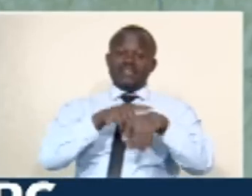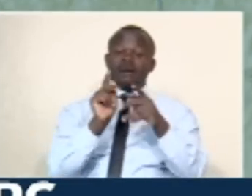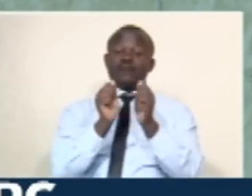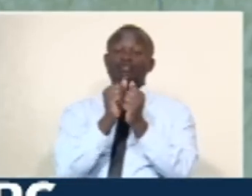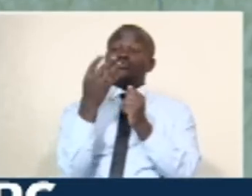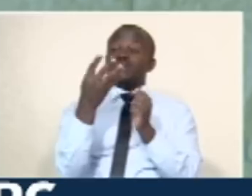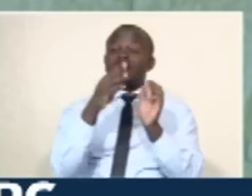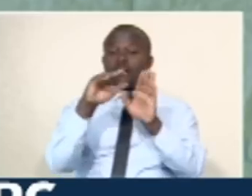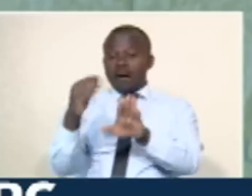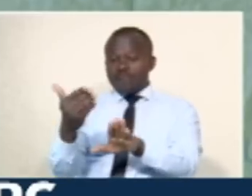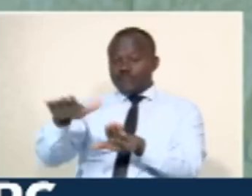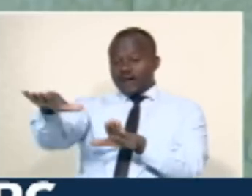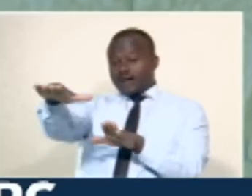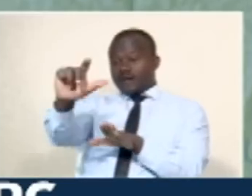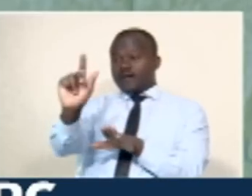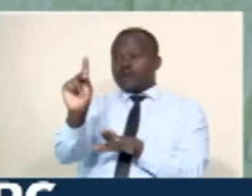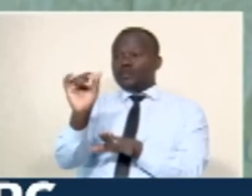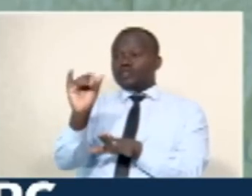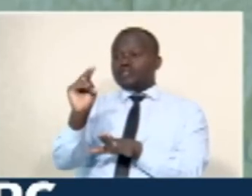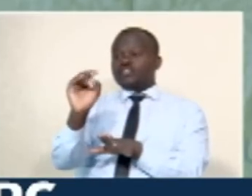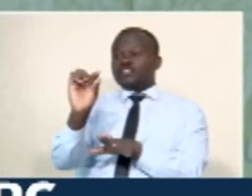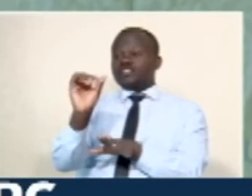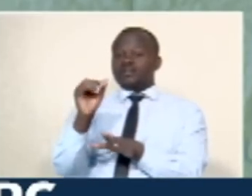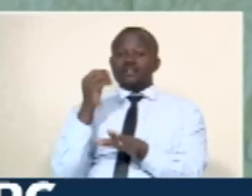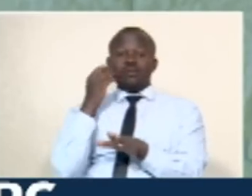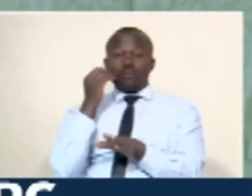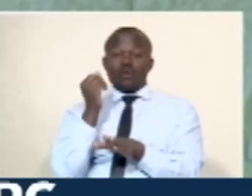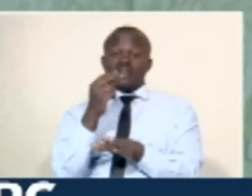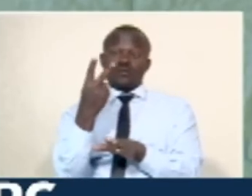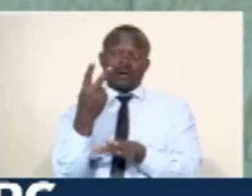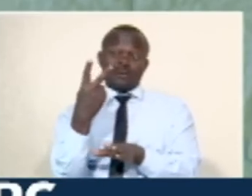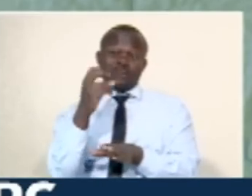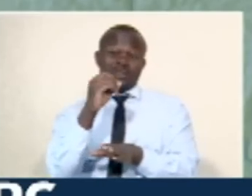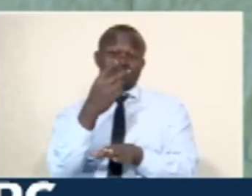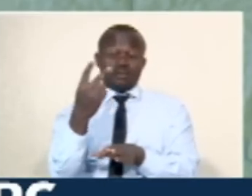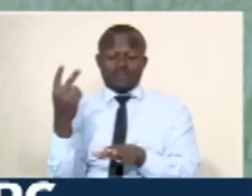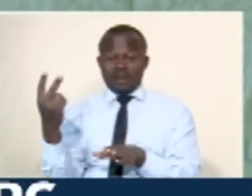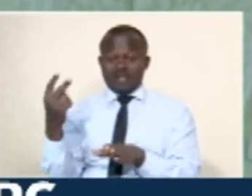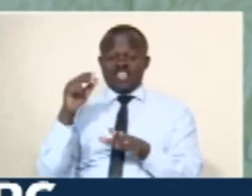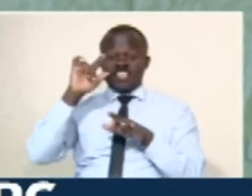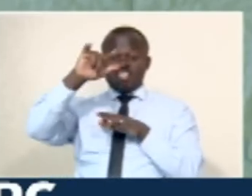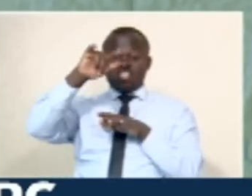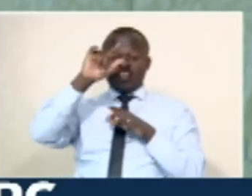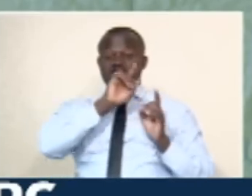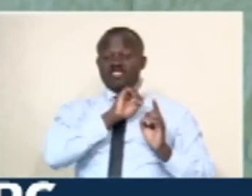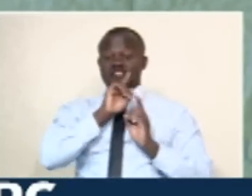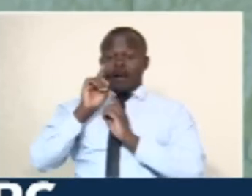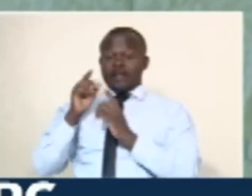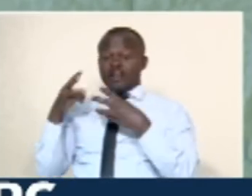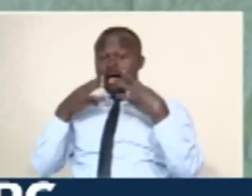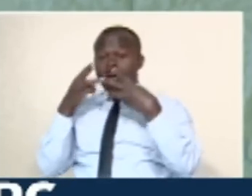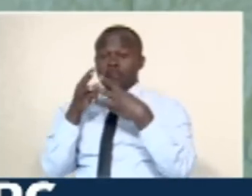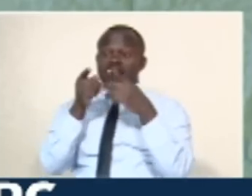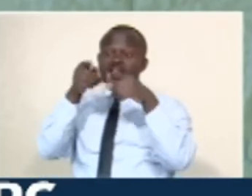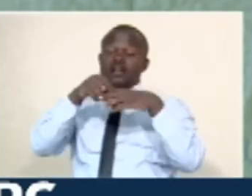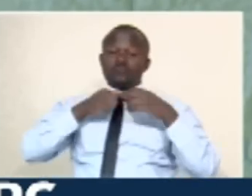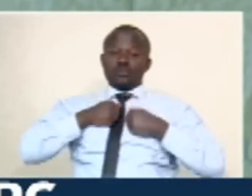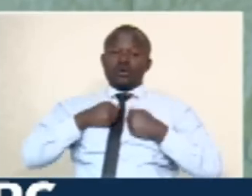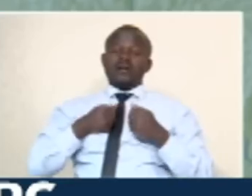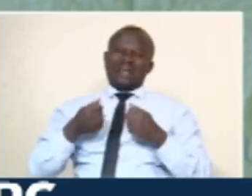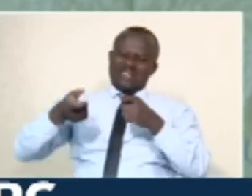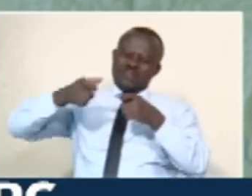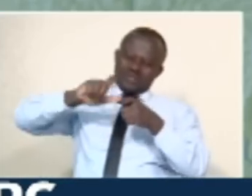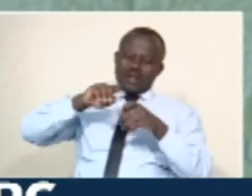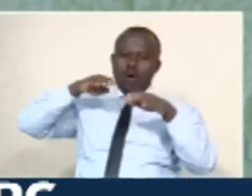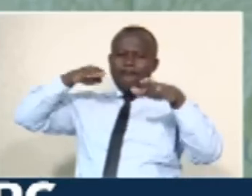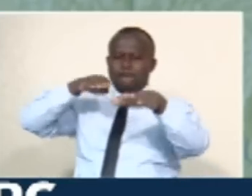cyagabwe mu Kinigi. Mu gushyingo 2022 indege y'intambara ya Congo yavogera ubutaka bw'u Rwanda, ibi bikaba byariyongereye ku bisasu byarashwe ku butaka